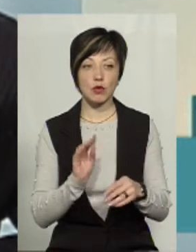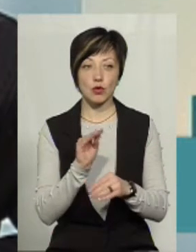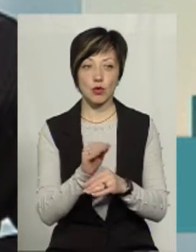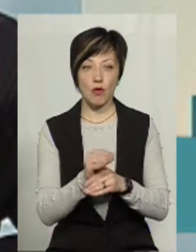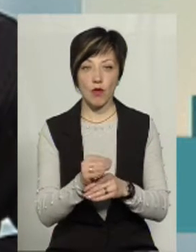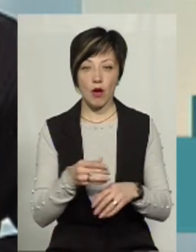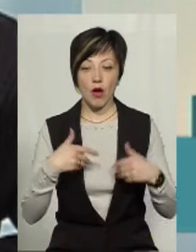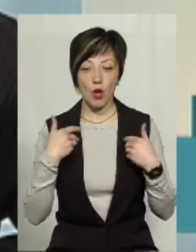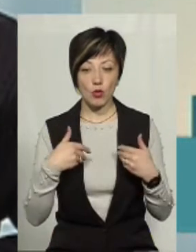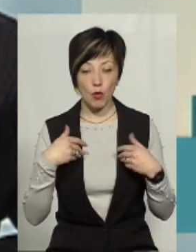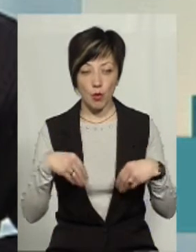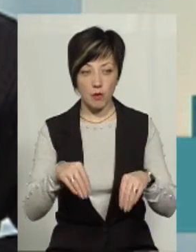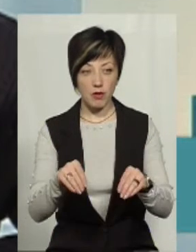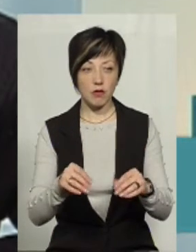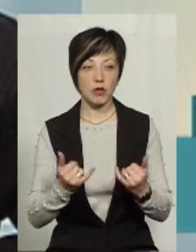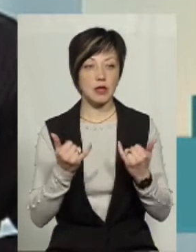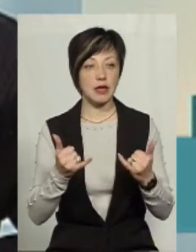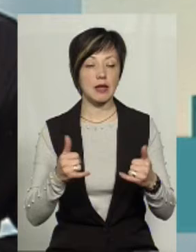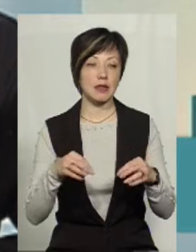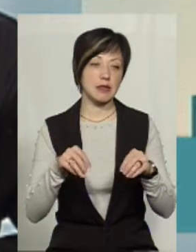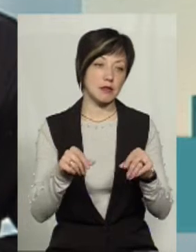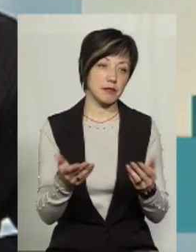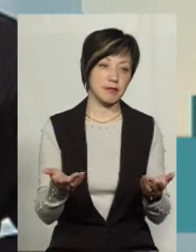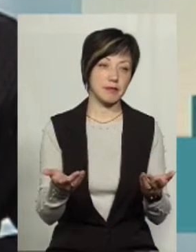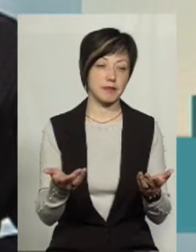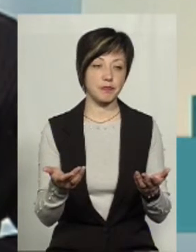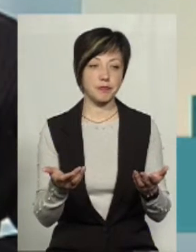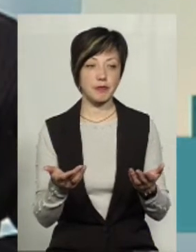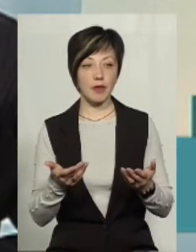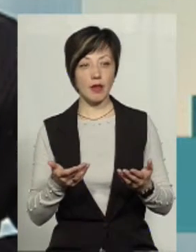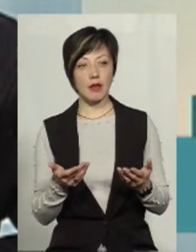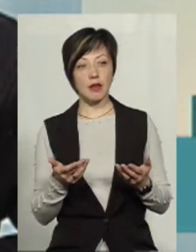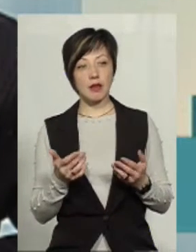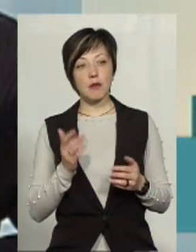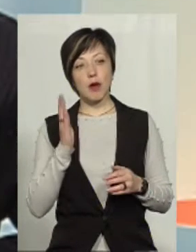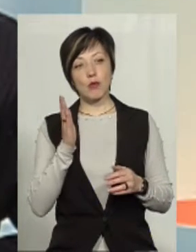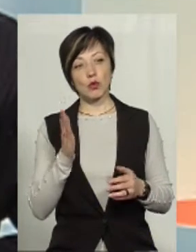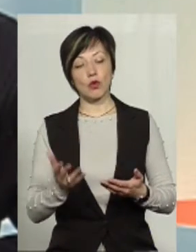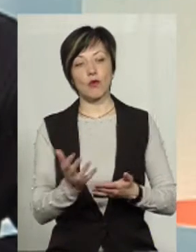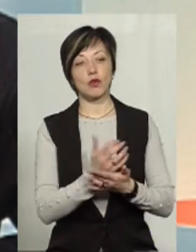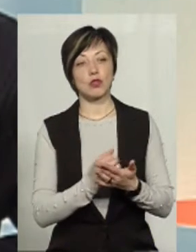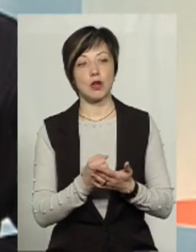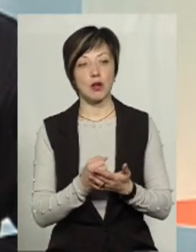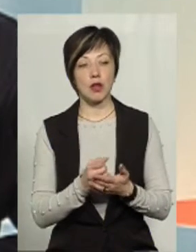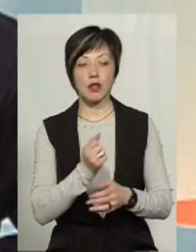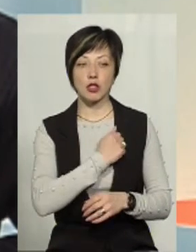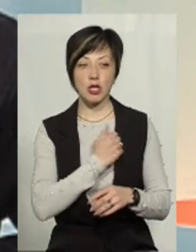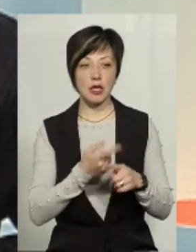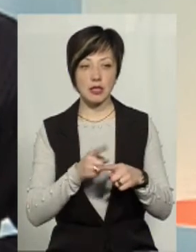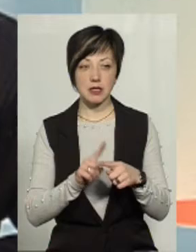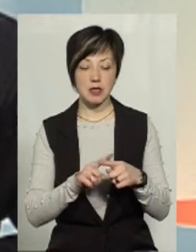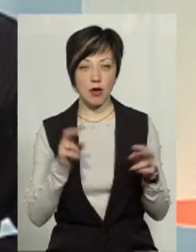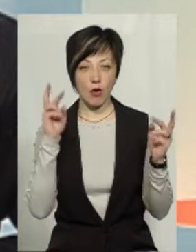додаткове добриво азотне для і калійне, і інше для майбутнього врожаю. На жаль,